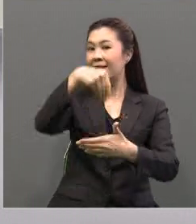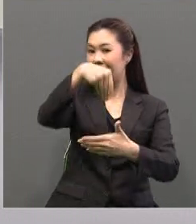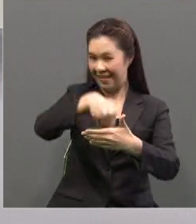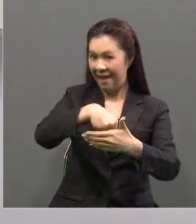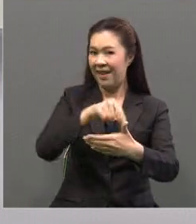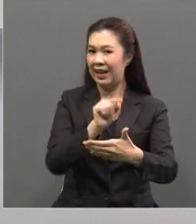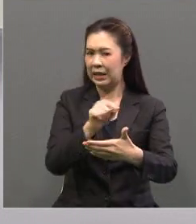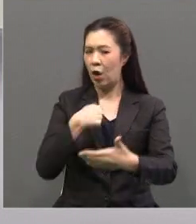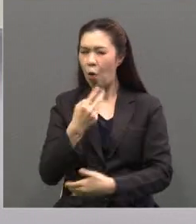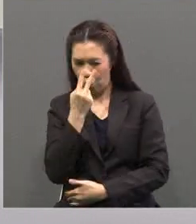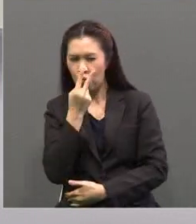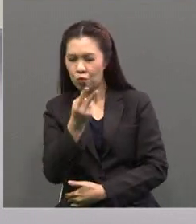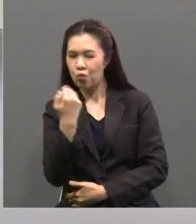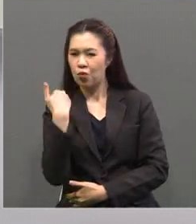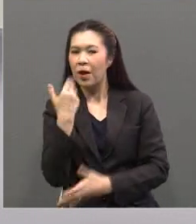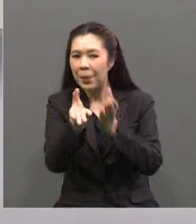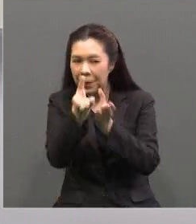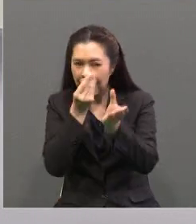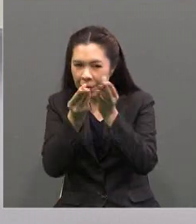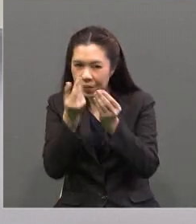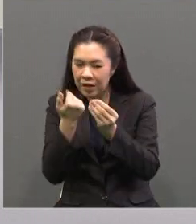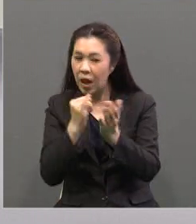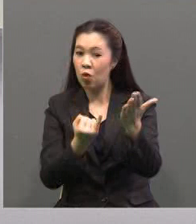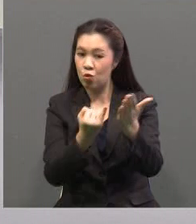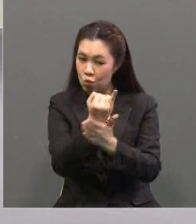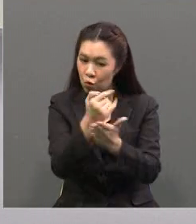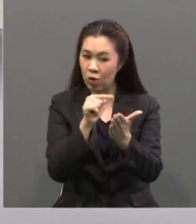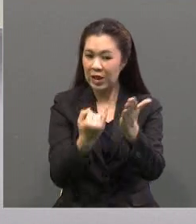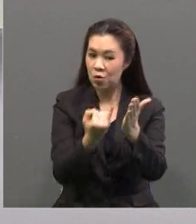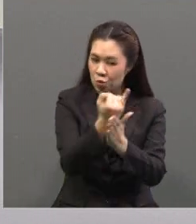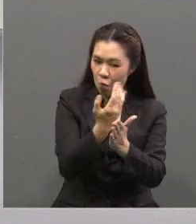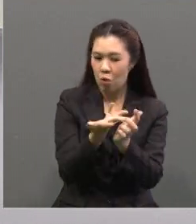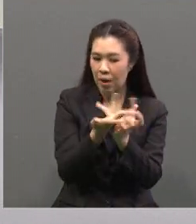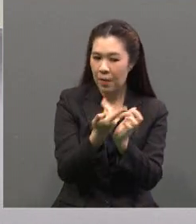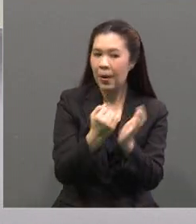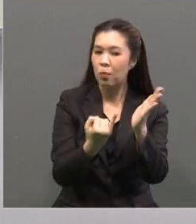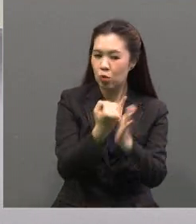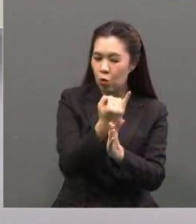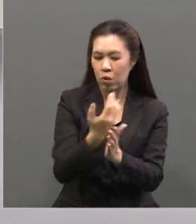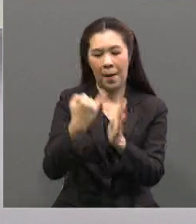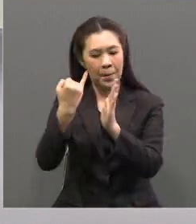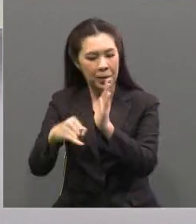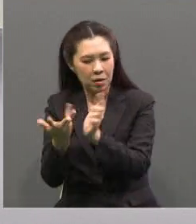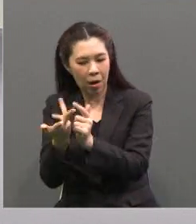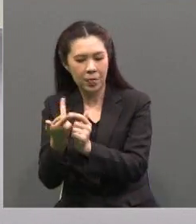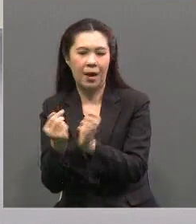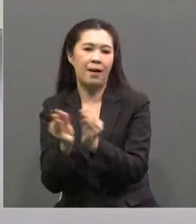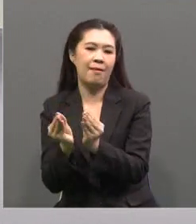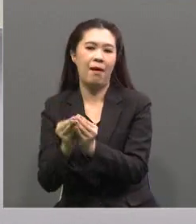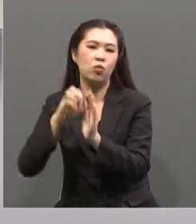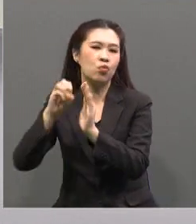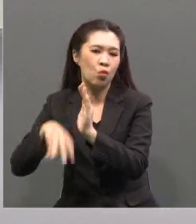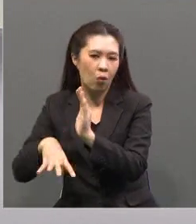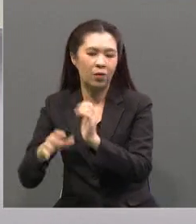อย่างนี้หนูดูสิอันนี้เนี่ยเห็นมั้ยกากบาทแบบนี้ถูกแบบนี้เขาจะนับคะแนนแบบนี้ไม่นับคะแนนคือปลูกฝังประชาธิปไตยกันเป็นเรื่องที่ดีมากๆ